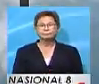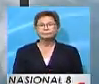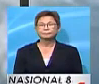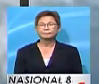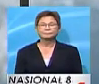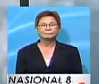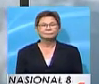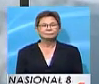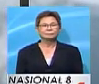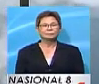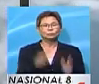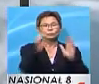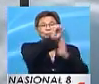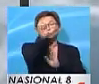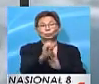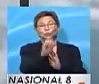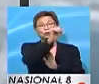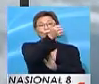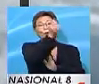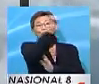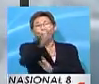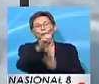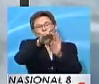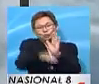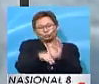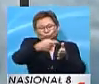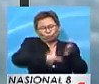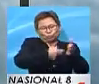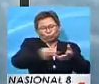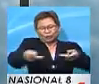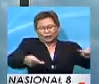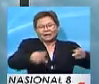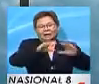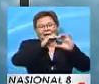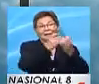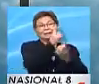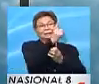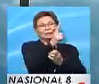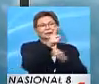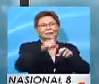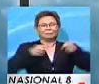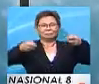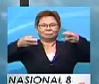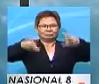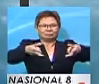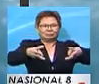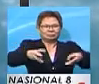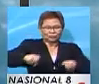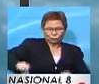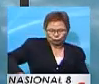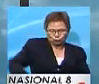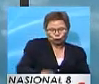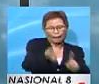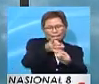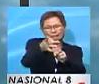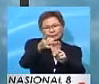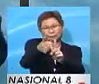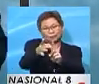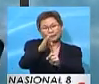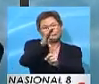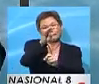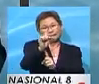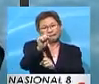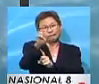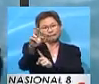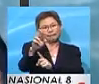perompak diskaun 10% kadar tol bagi kenderaan kelas sat ditawarkan di lebuh Raya Sungai Besi best raya lebuh raya